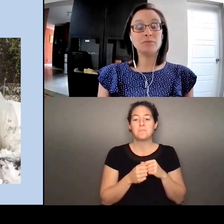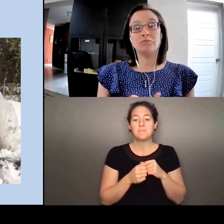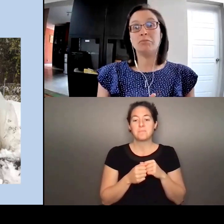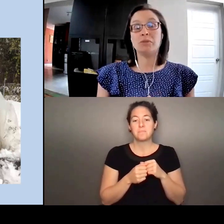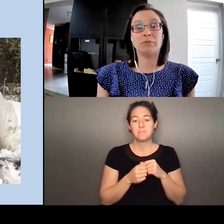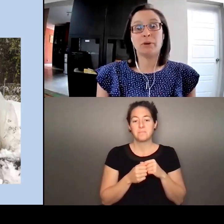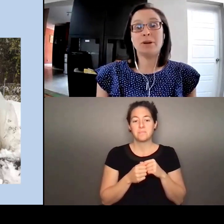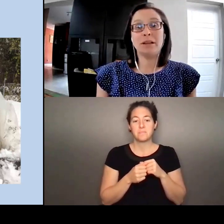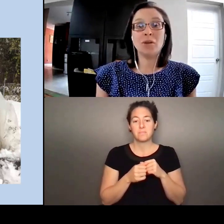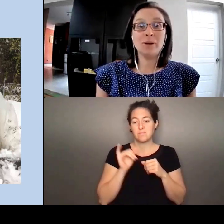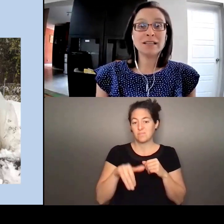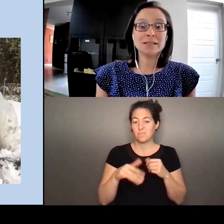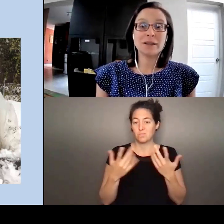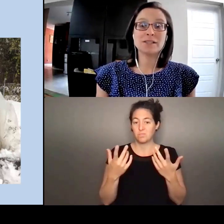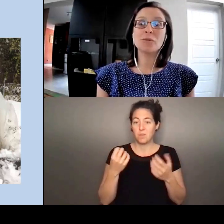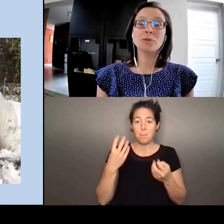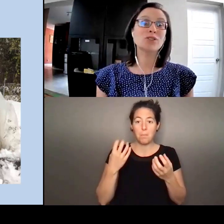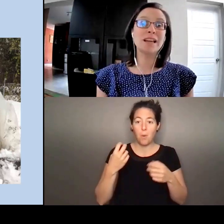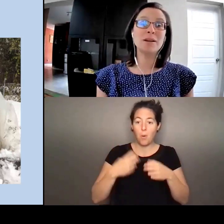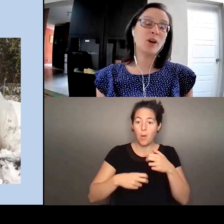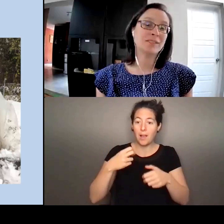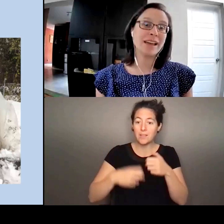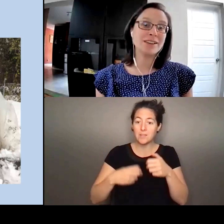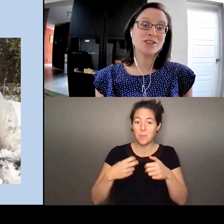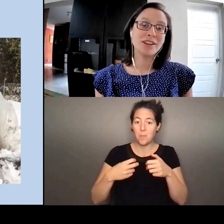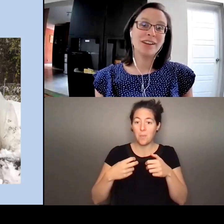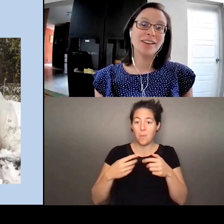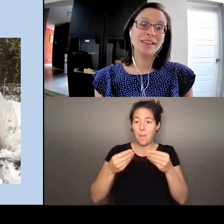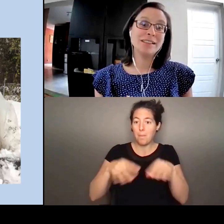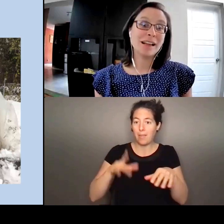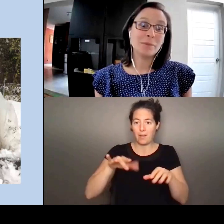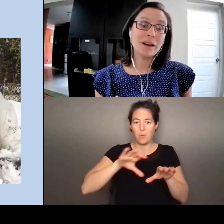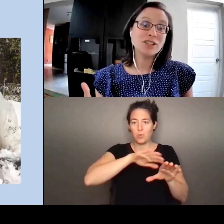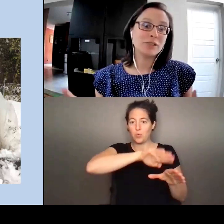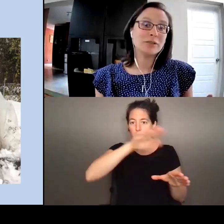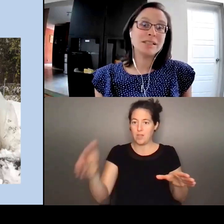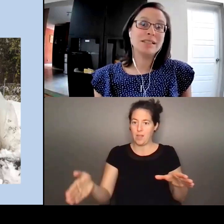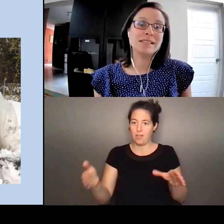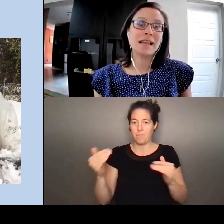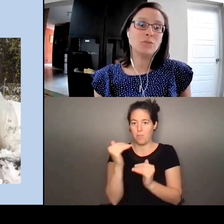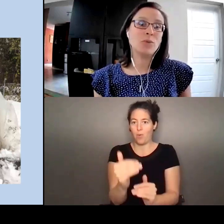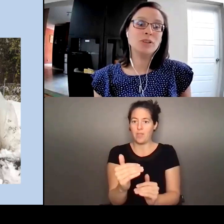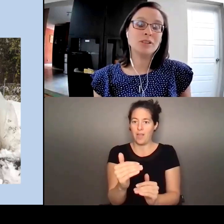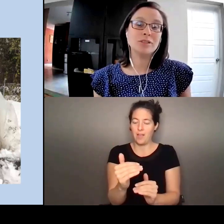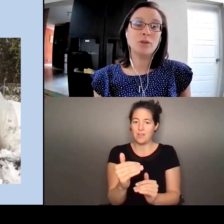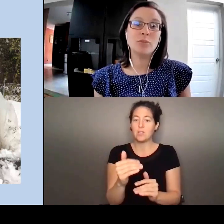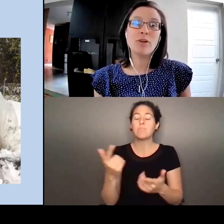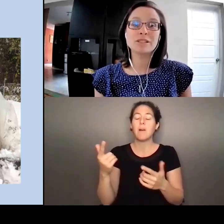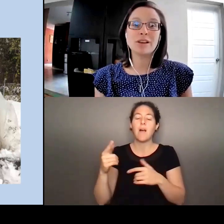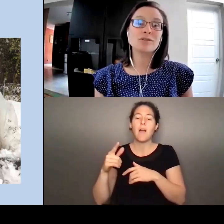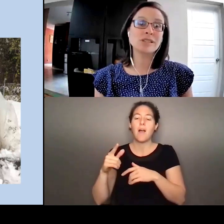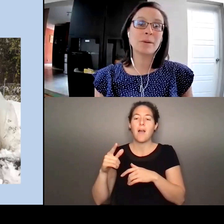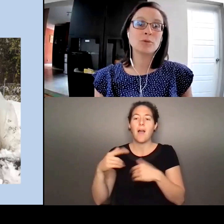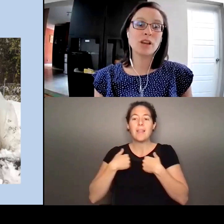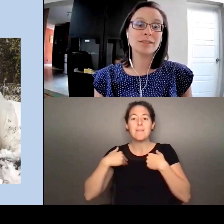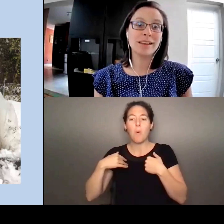puis j'ai pas de problème de peste parce que mon tunnel protège, il empêche dans le fond les animaux de pouvoir se